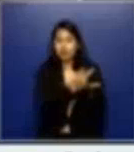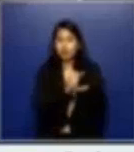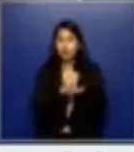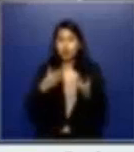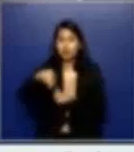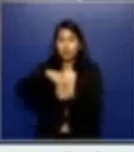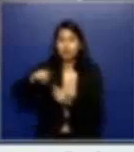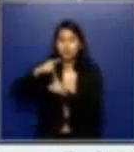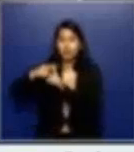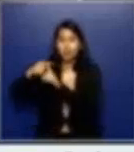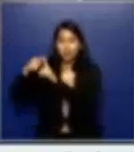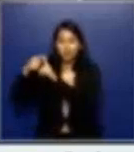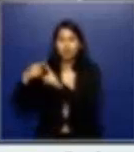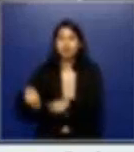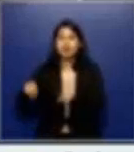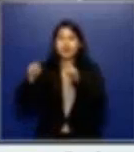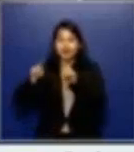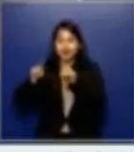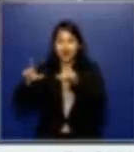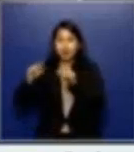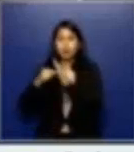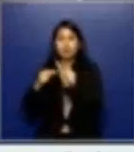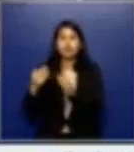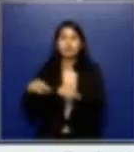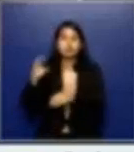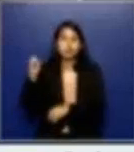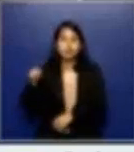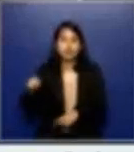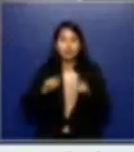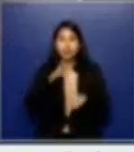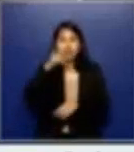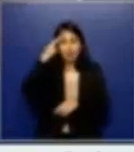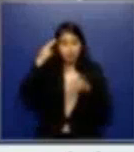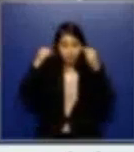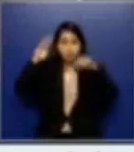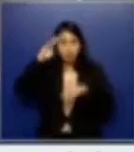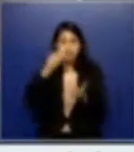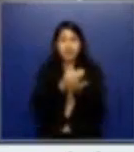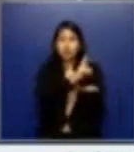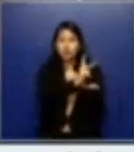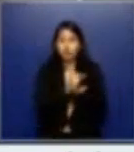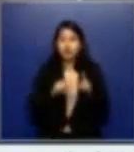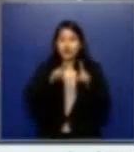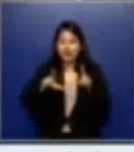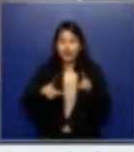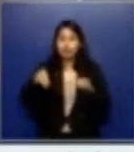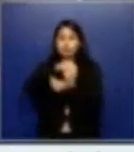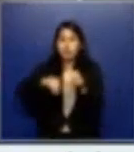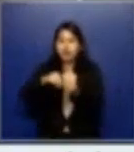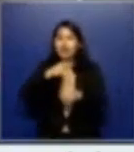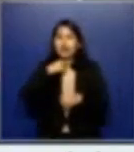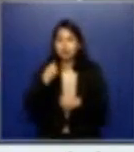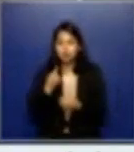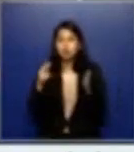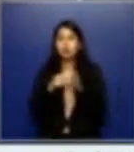ำไรล้านบาทหนี้ผมต่อทรัพย์สิน 0% แต่ถ้าท่านนายกประยุทธ์กู้มาล้านบาทลงทุนปั๊บขาดทุนเจ๊งหมดหนี้ของท่